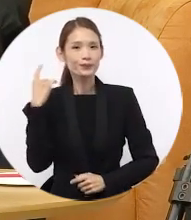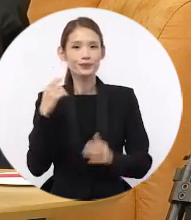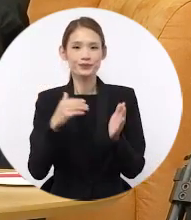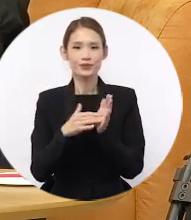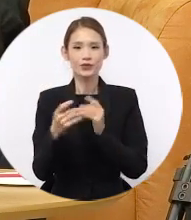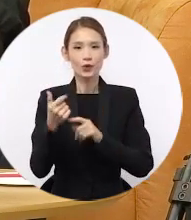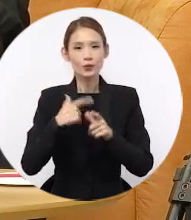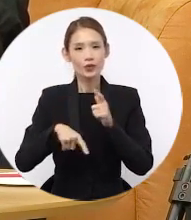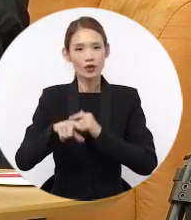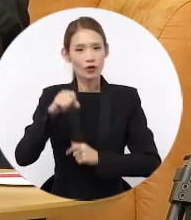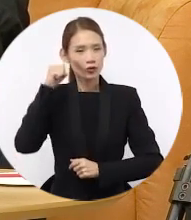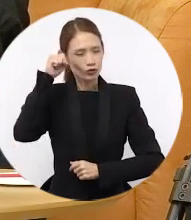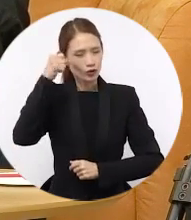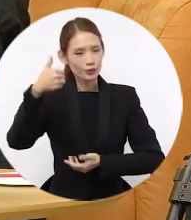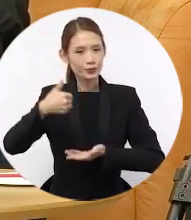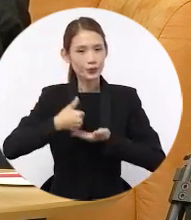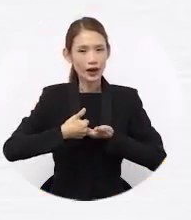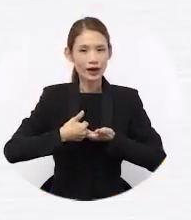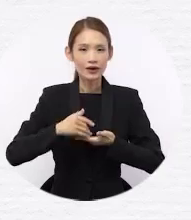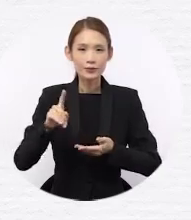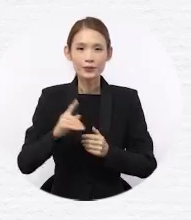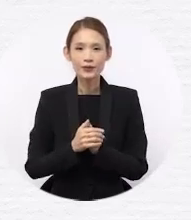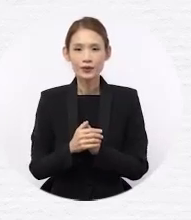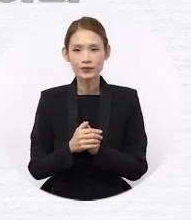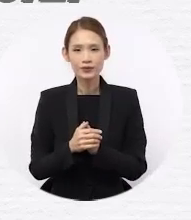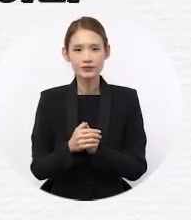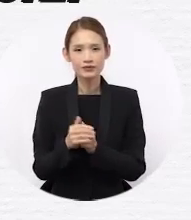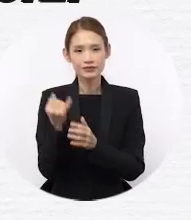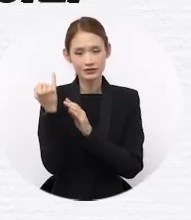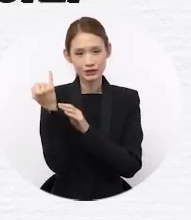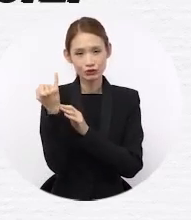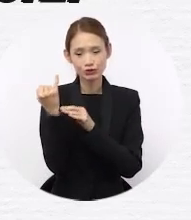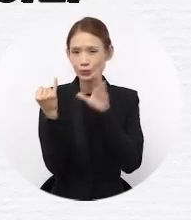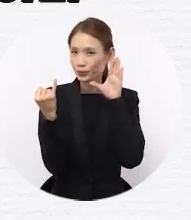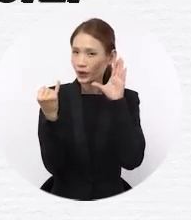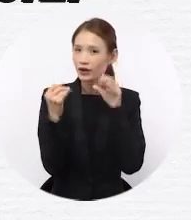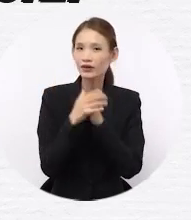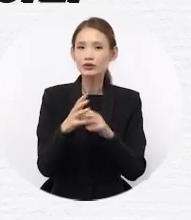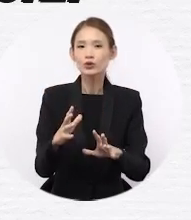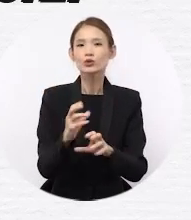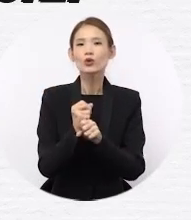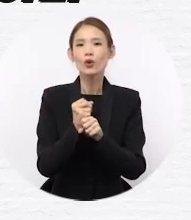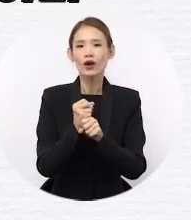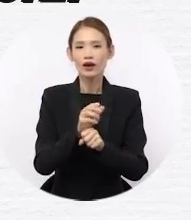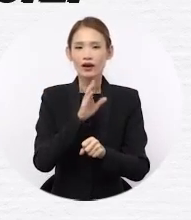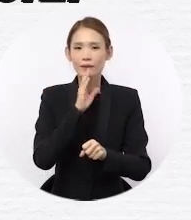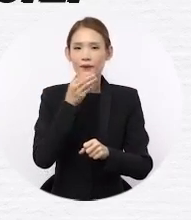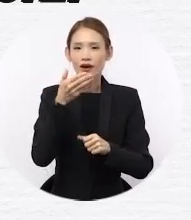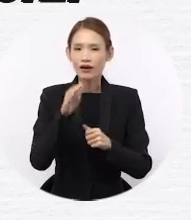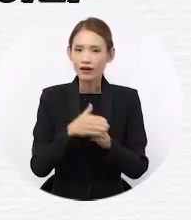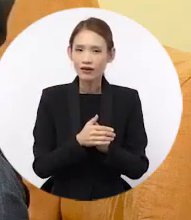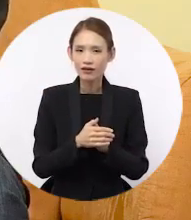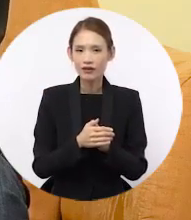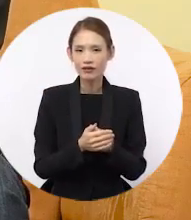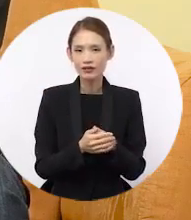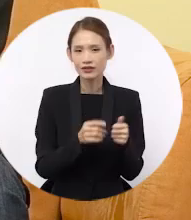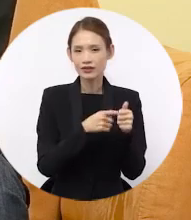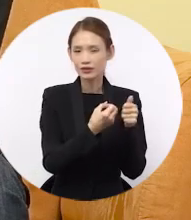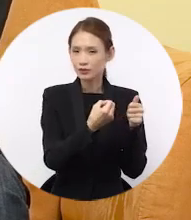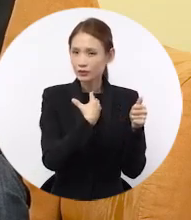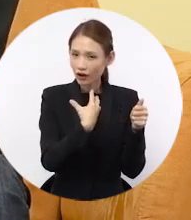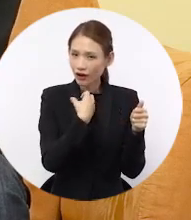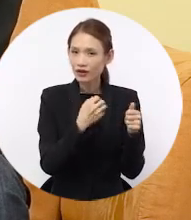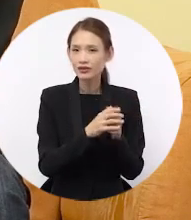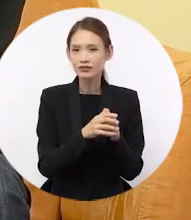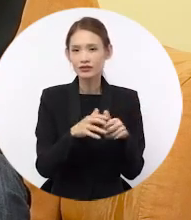학생. 혹시 조금 더 혹하는 주장이 있었나요? 네, 지은님 말씀을 들어보니까 통합을 해야 하는 것도 맞는 것 같은데 한수님